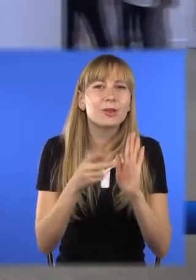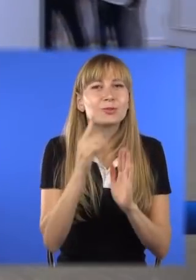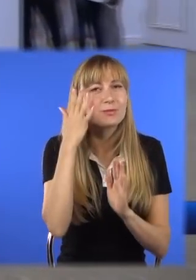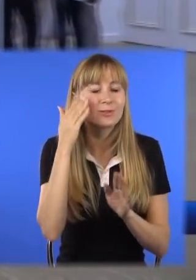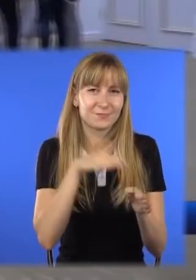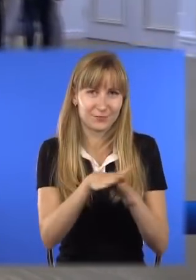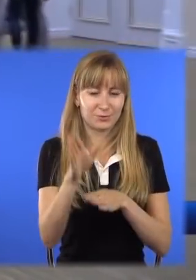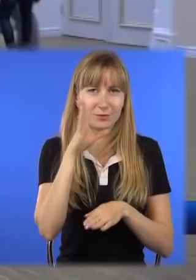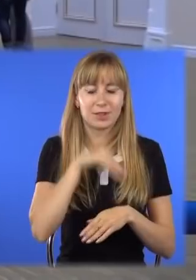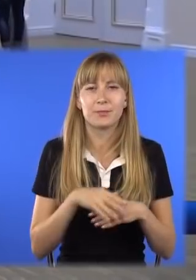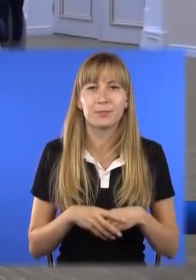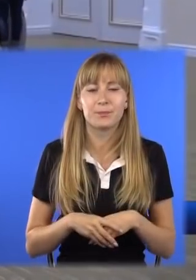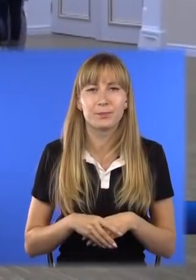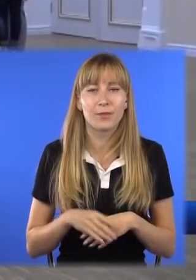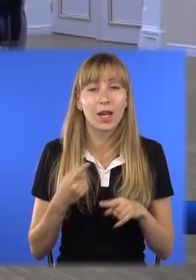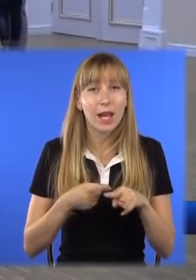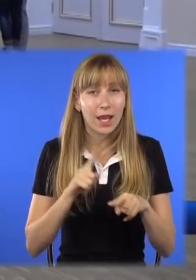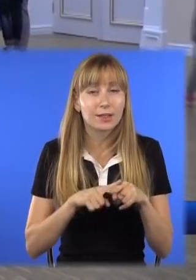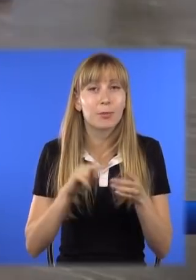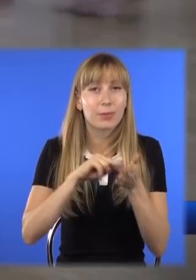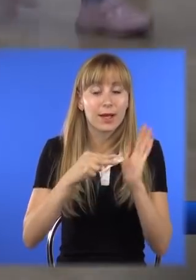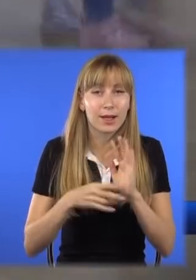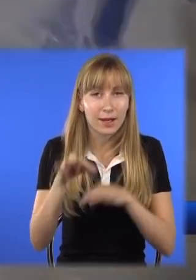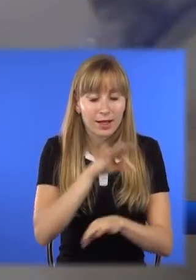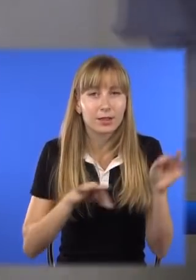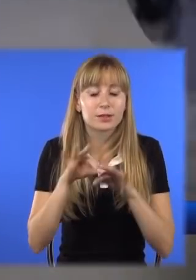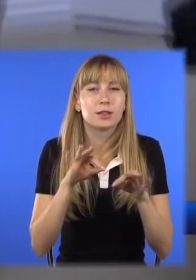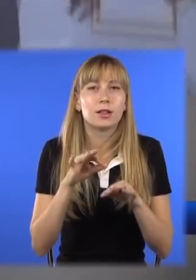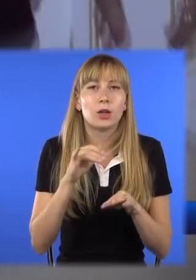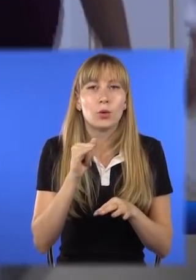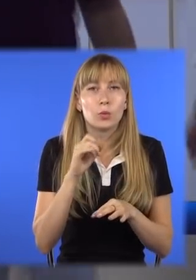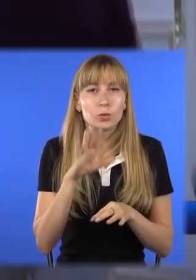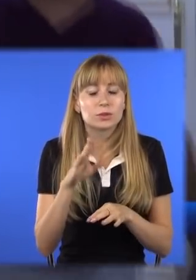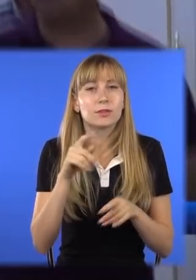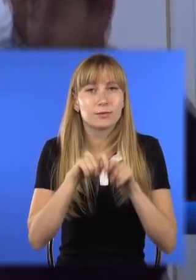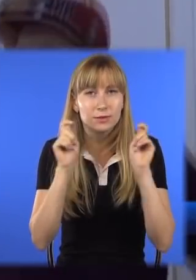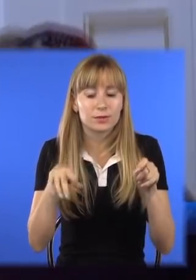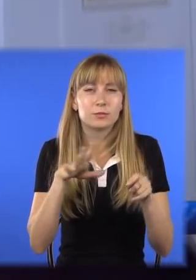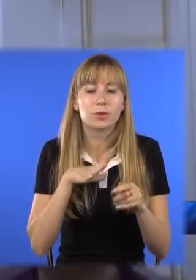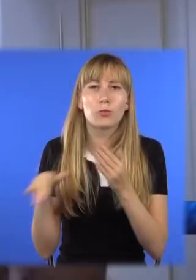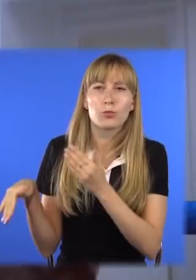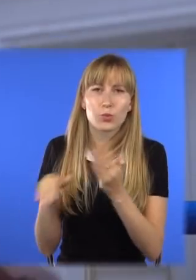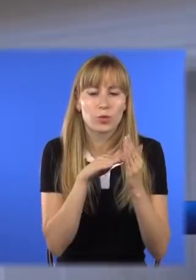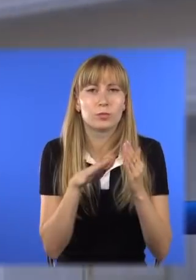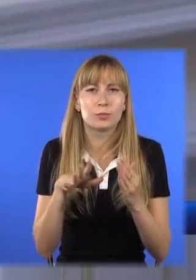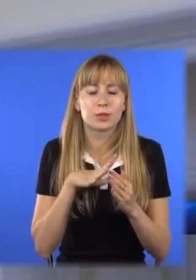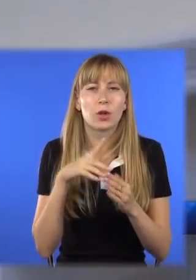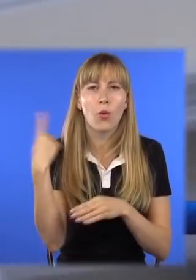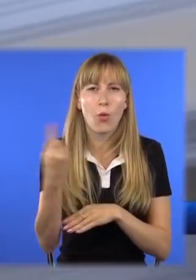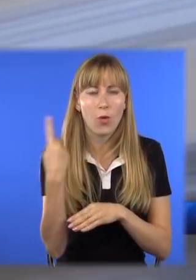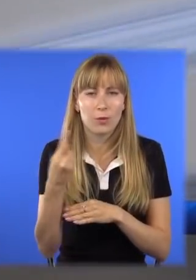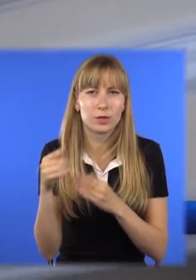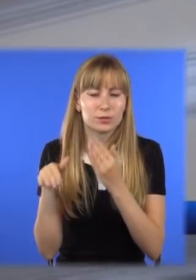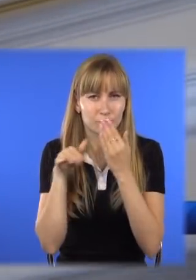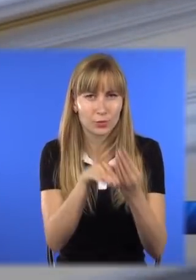Усова підтримав губернатор Дніпропетровщини Валентин Резніченко та допоміг грошима з обласного бюджету. В деяких приміщеннях ремонт ще